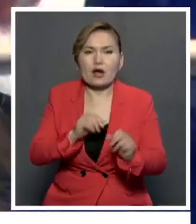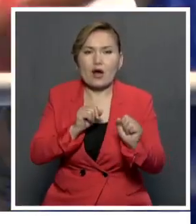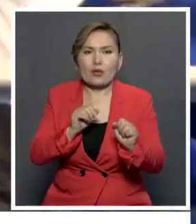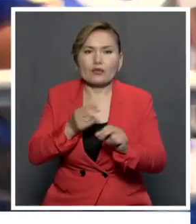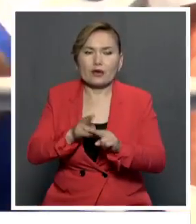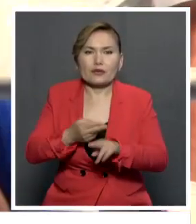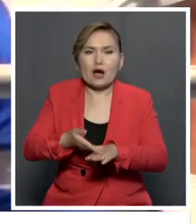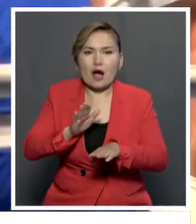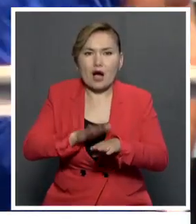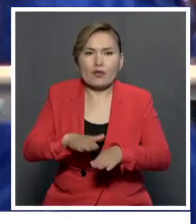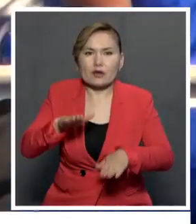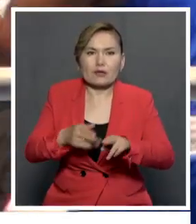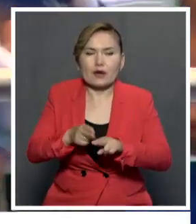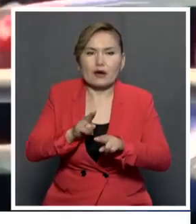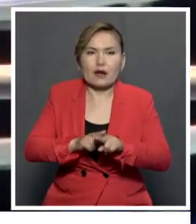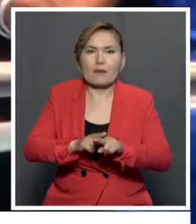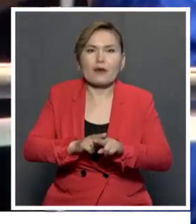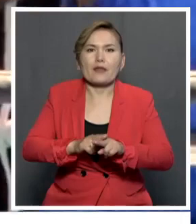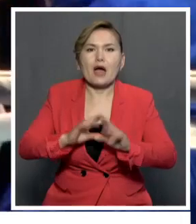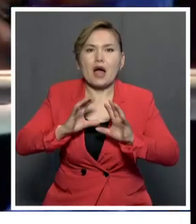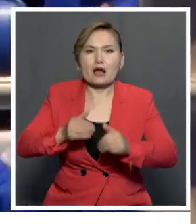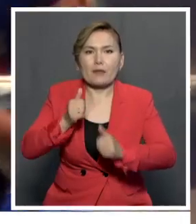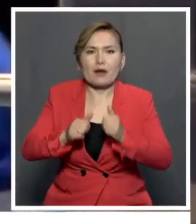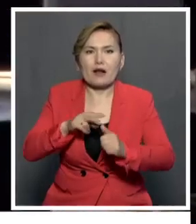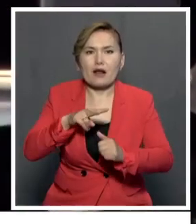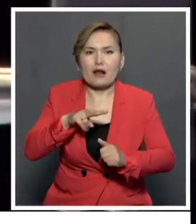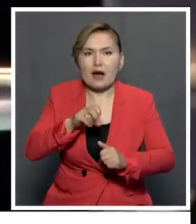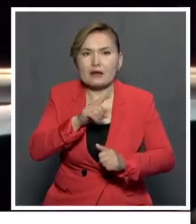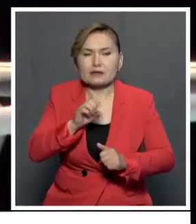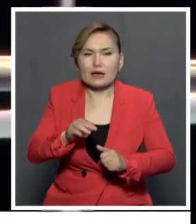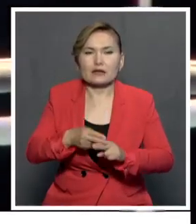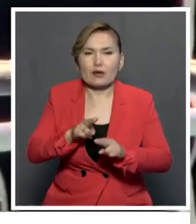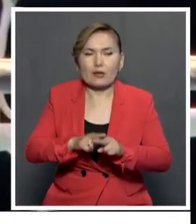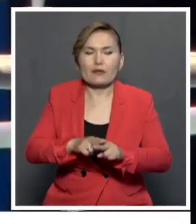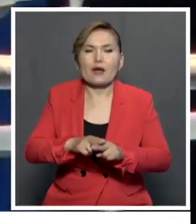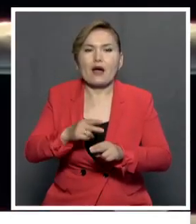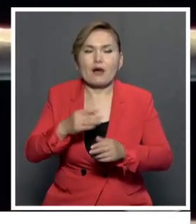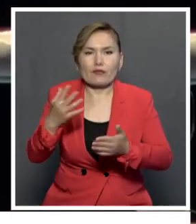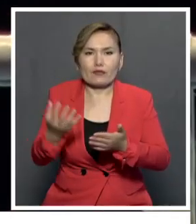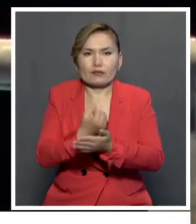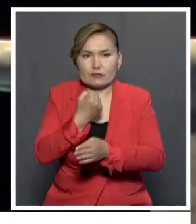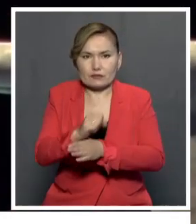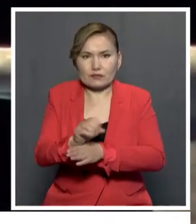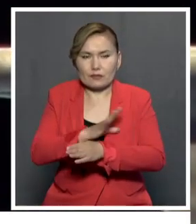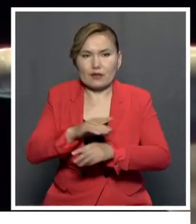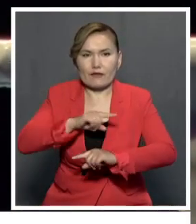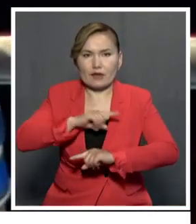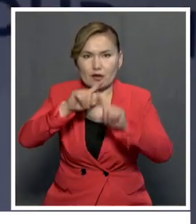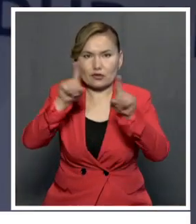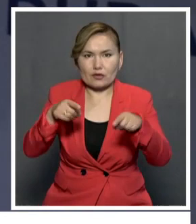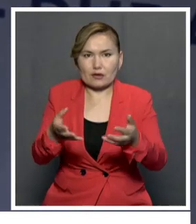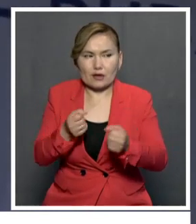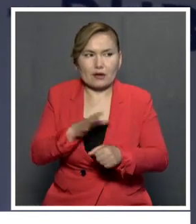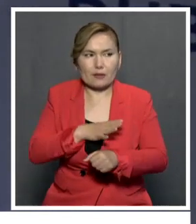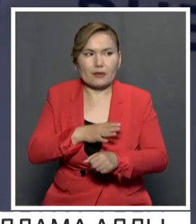Аса ауыр салмақтағы әлем чемпионы Ләззат Күнгейбаева да бірінші раундта жеңіп финалға жолдама алды.